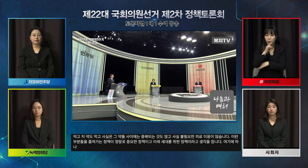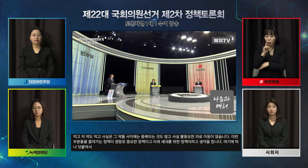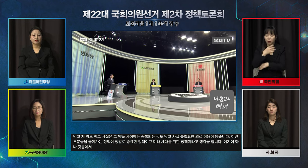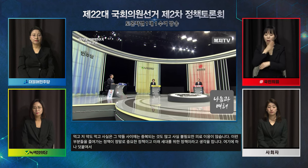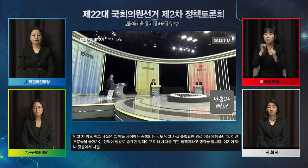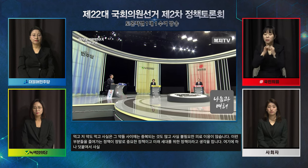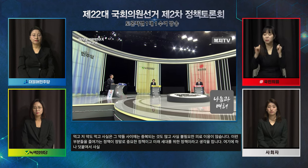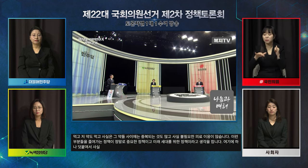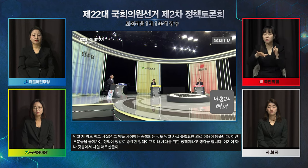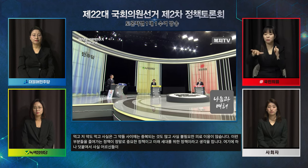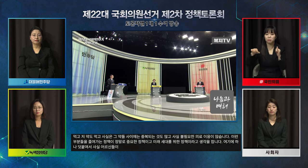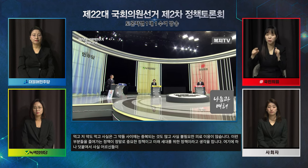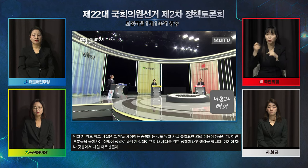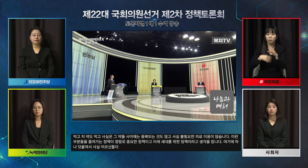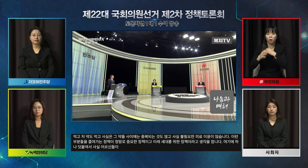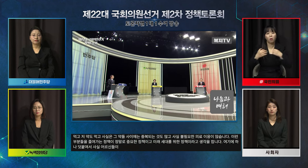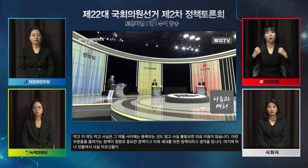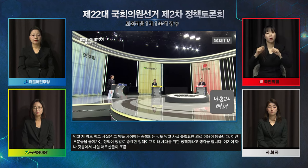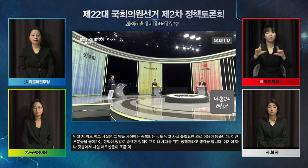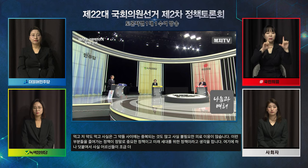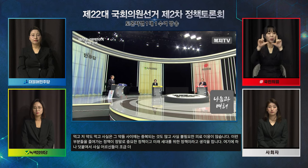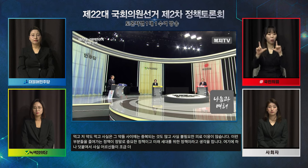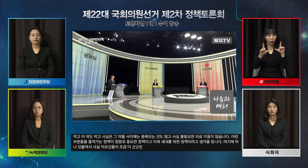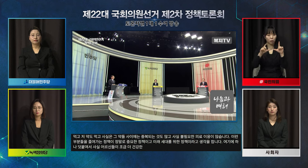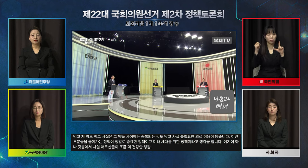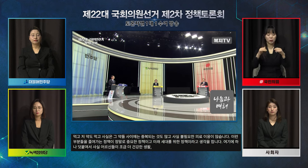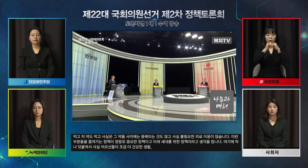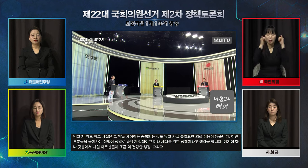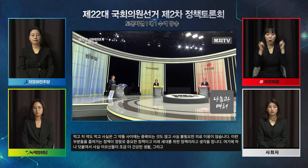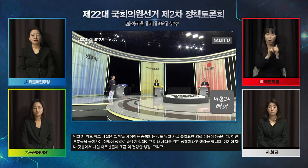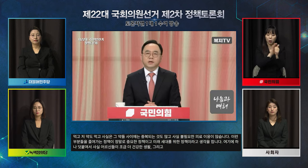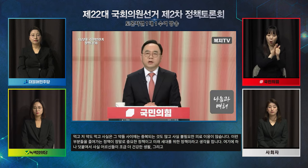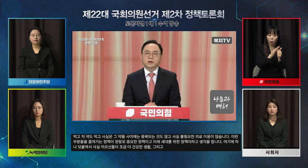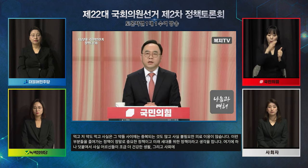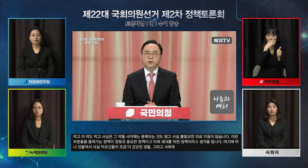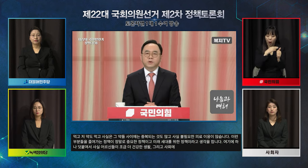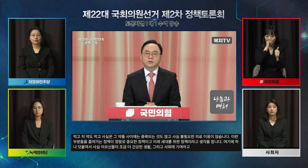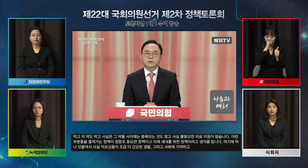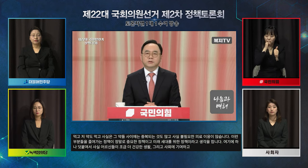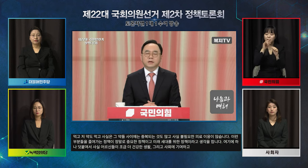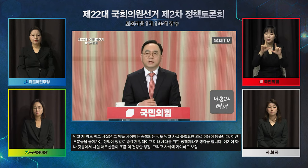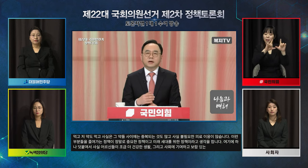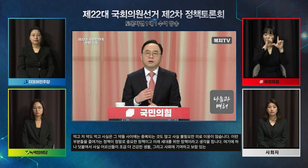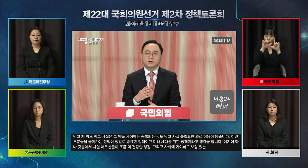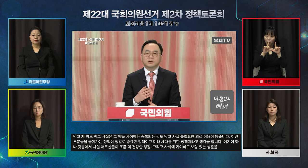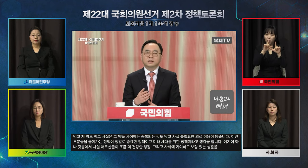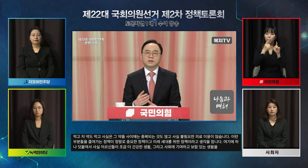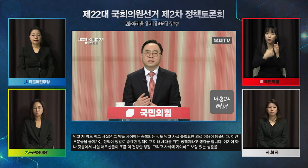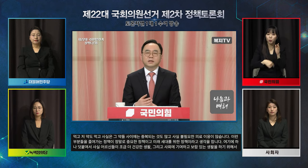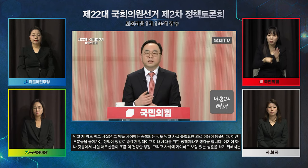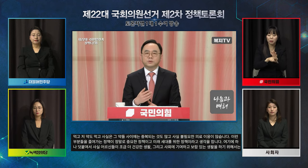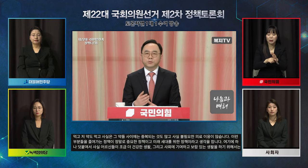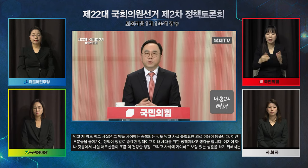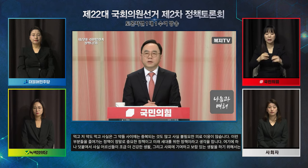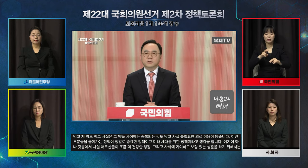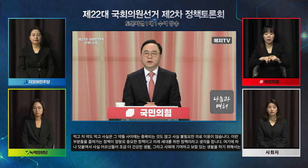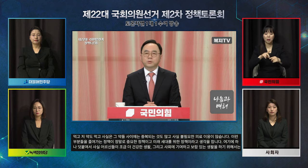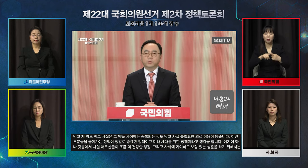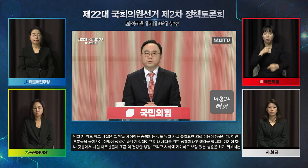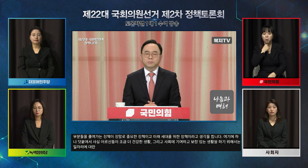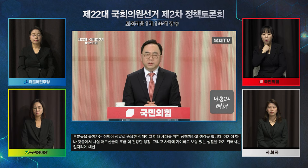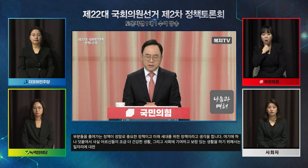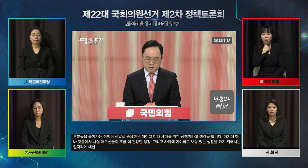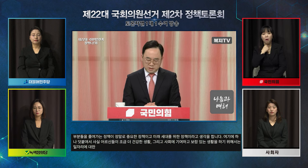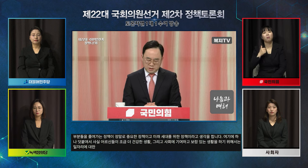어르신들이 좀 더 건강한 생활 그리고 사회에 기여하고 보람 있는 생활을 하기 위해서는 일자리에 대한 수요가